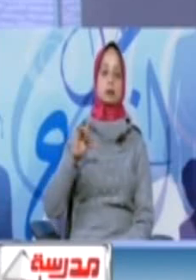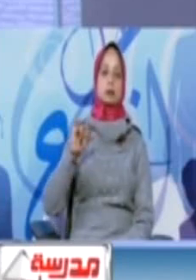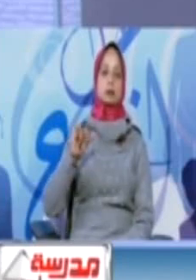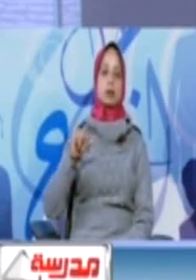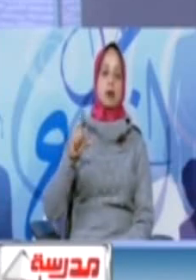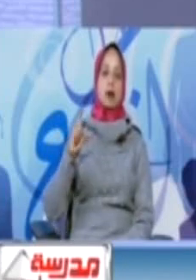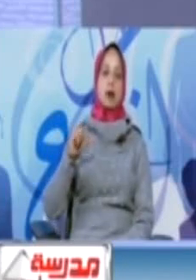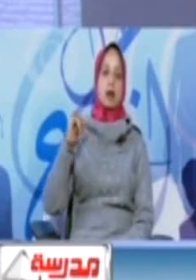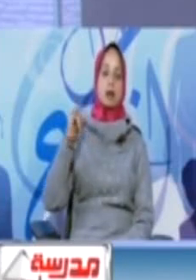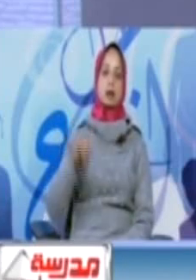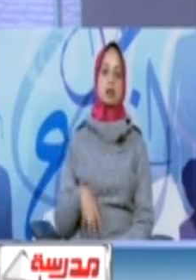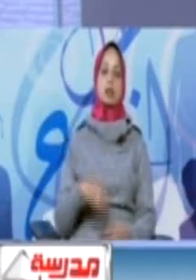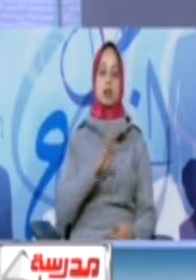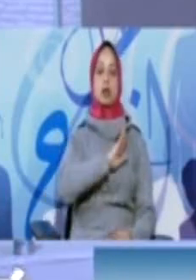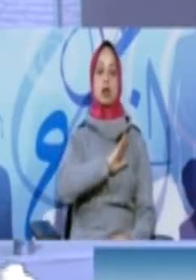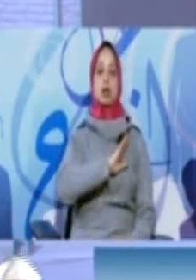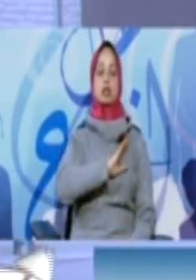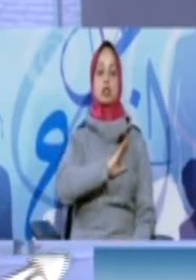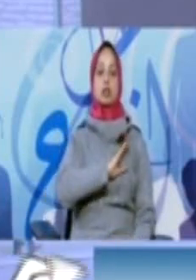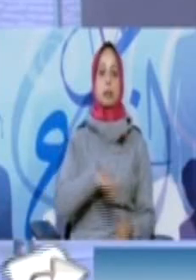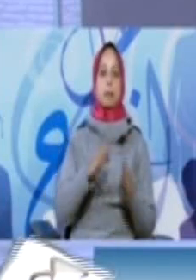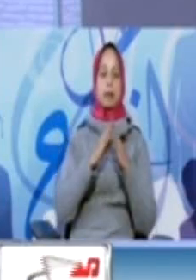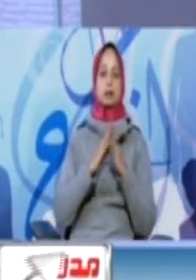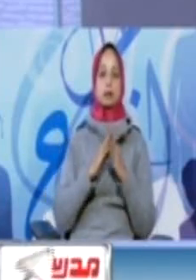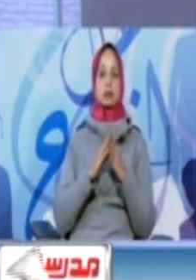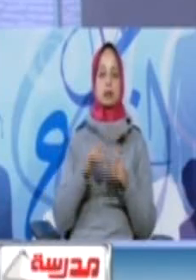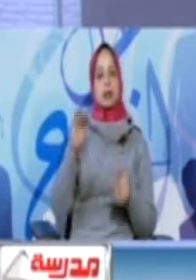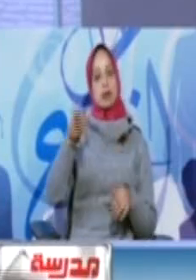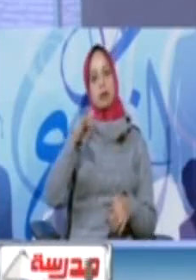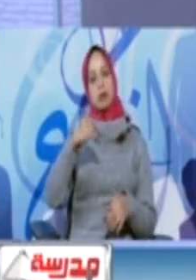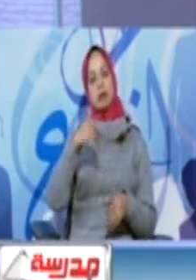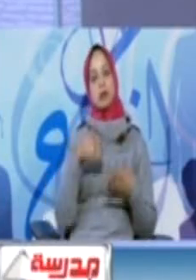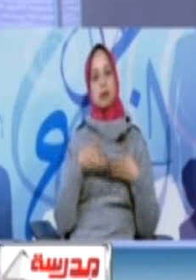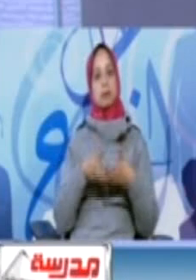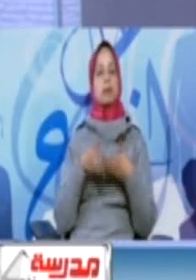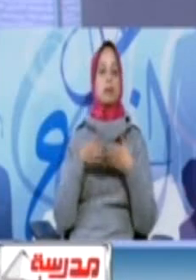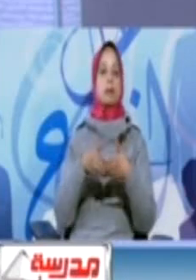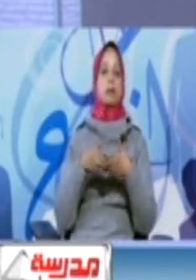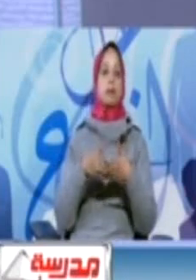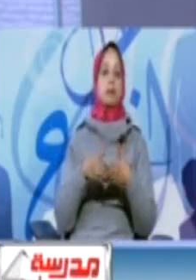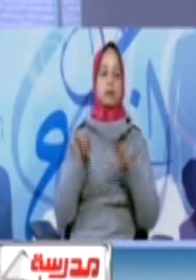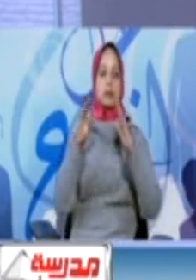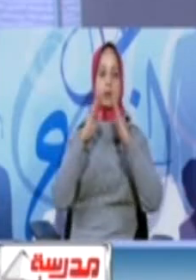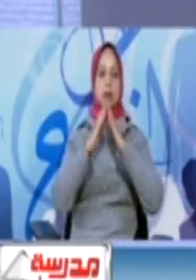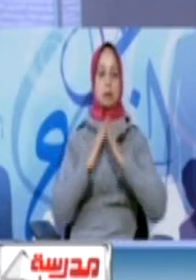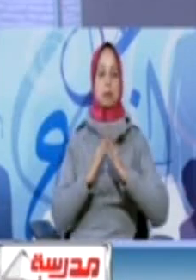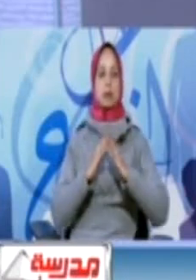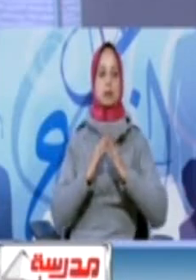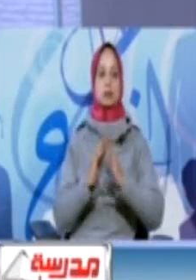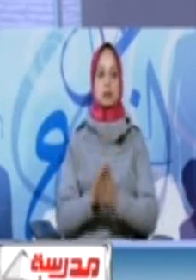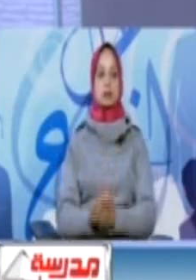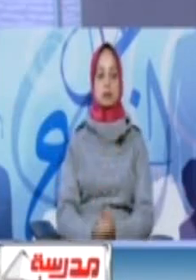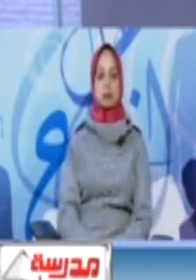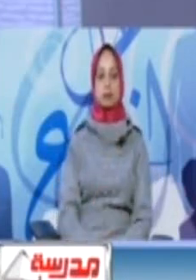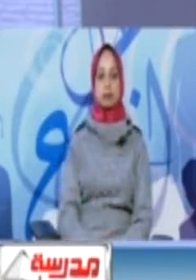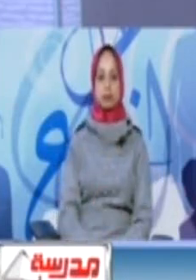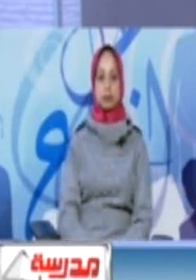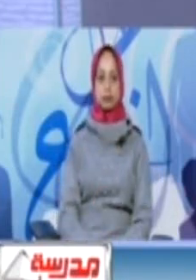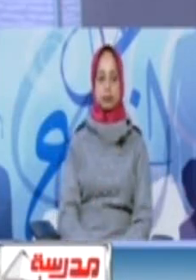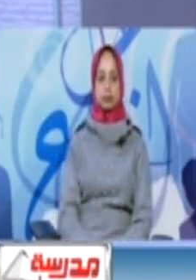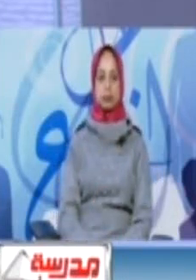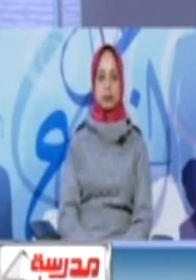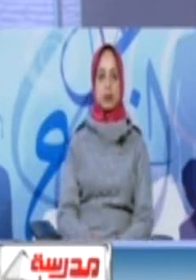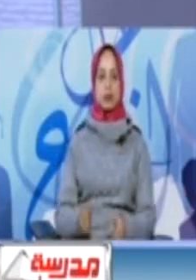أدى يعني دخول الحملة الفرنسية مصر إلى يعني نضج فكرة